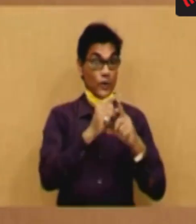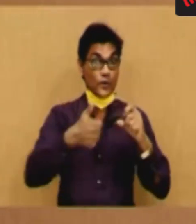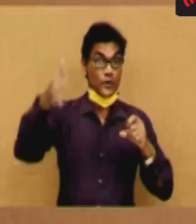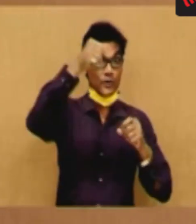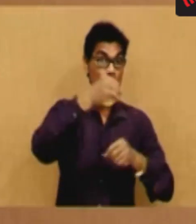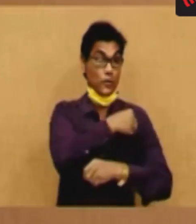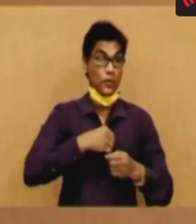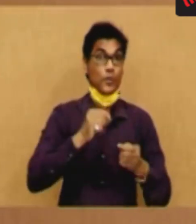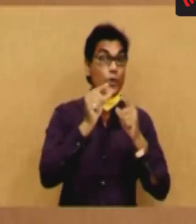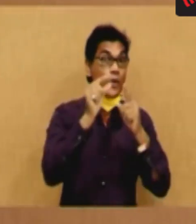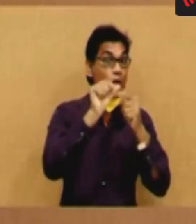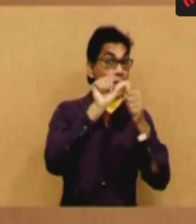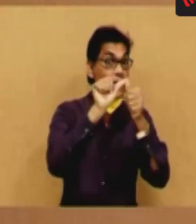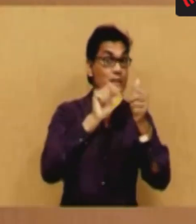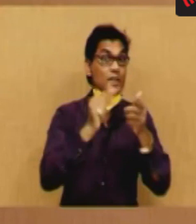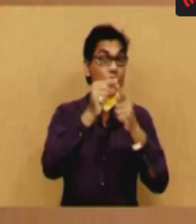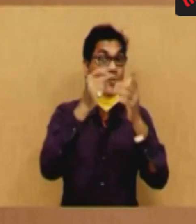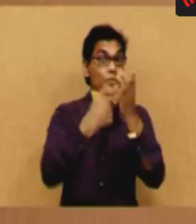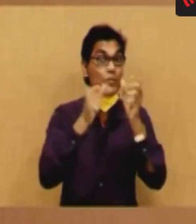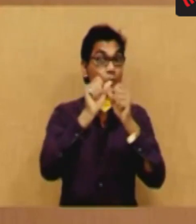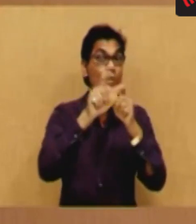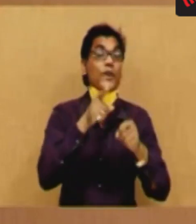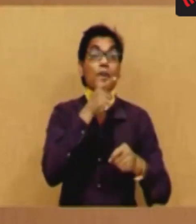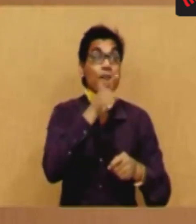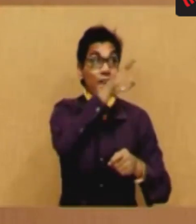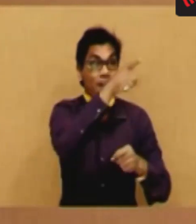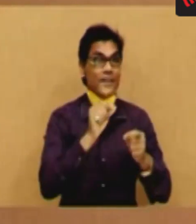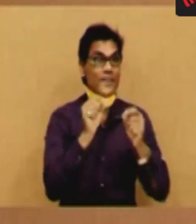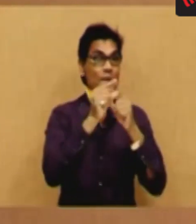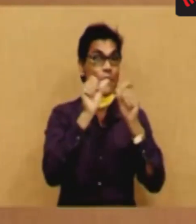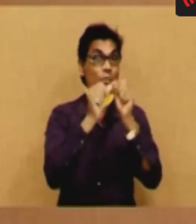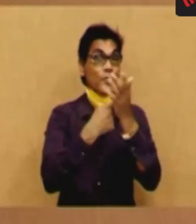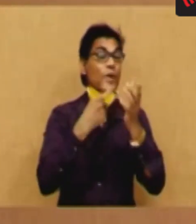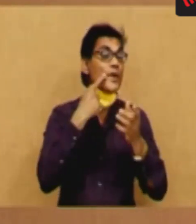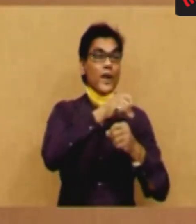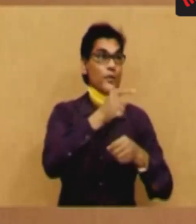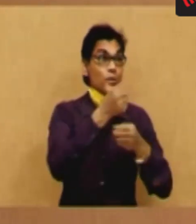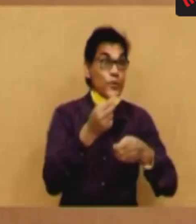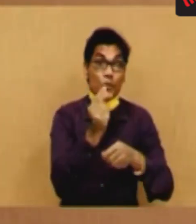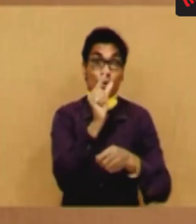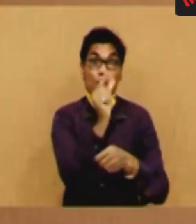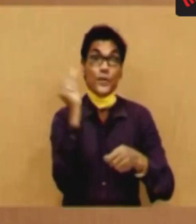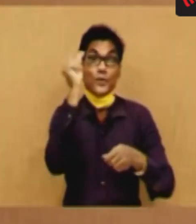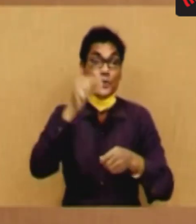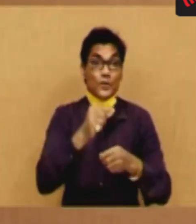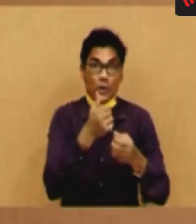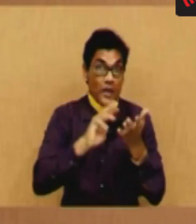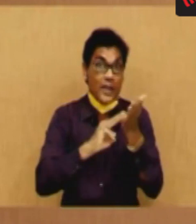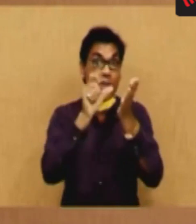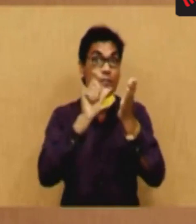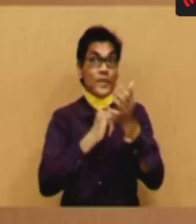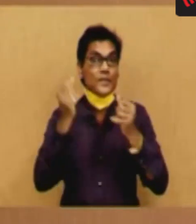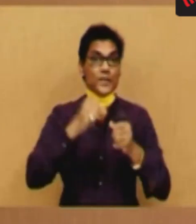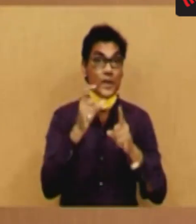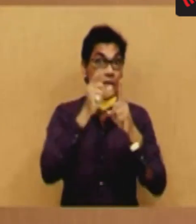डॉक्टर अजय परिडा, जाजपुर रो लोक डॉक्टर परिडा उत्कल विश्वविद्यालय रु एमएससी पास कला परे